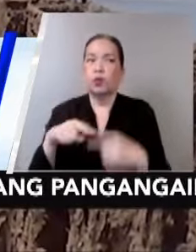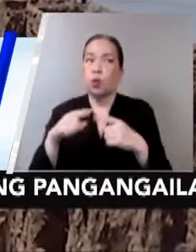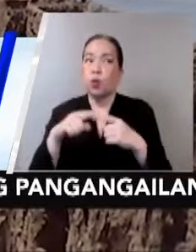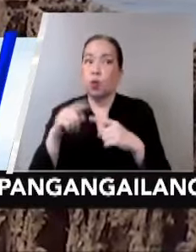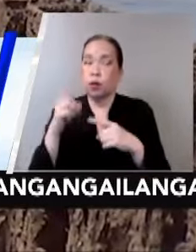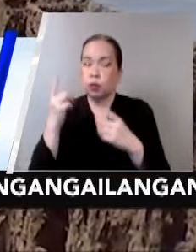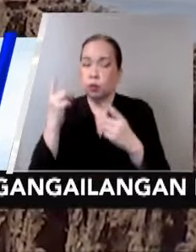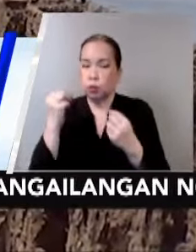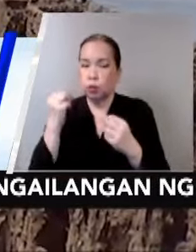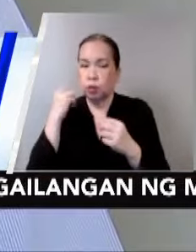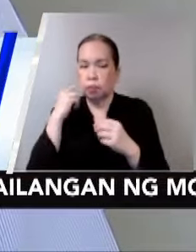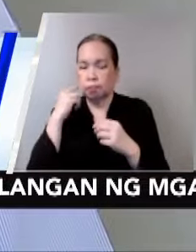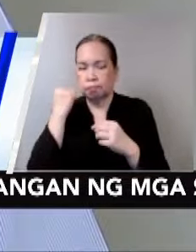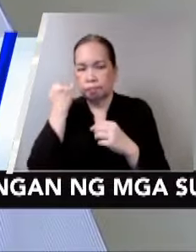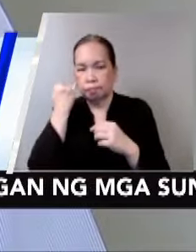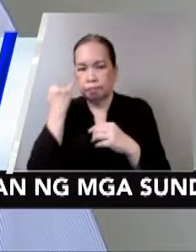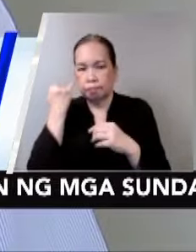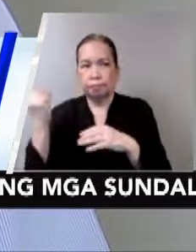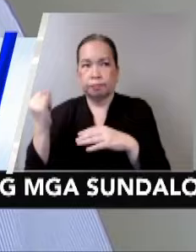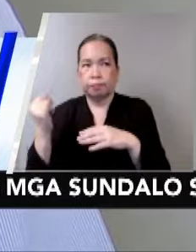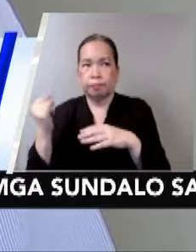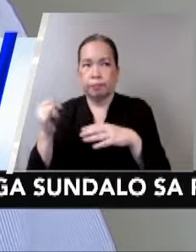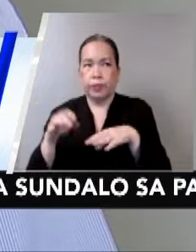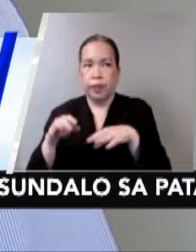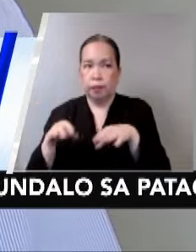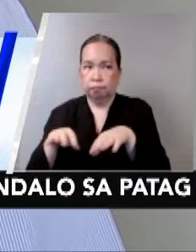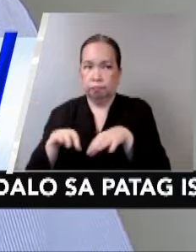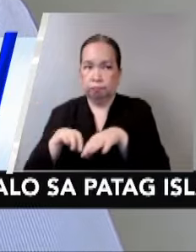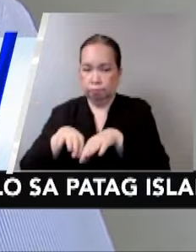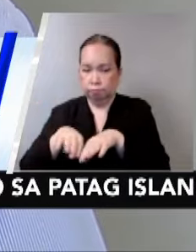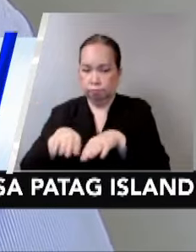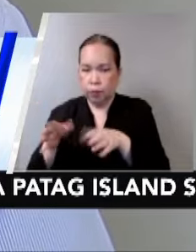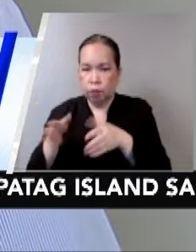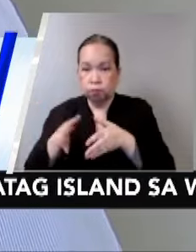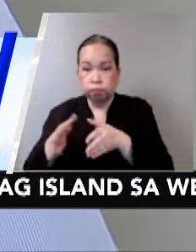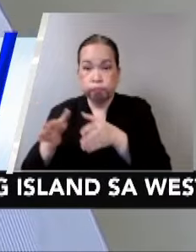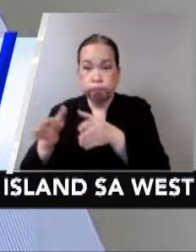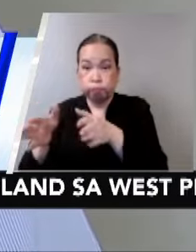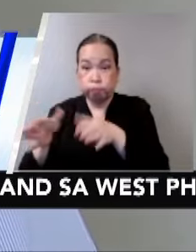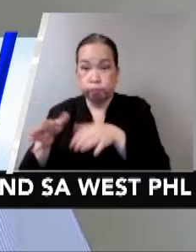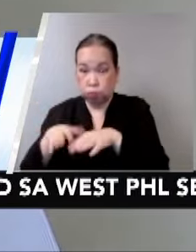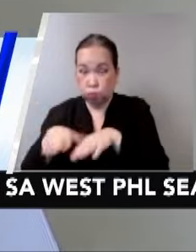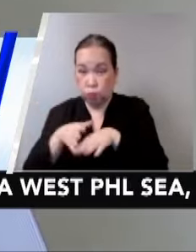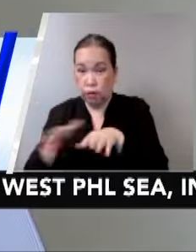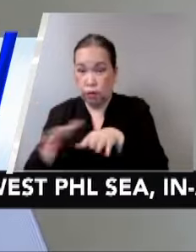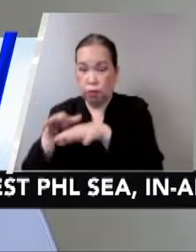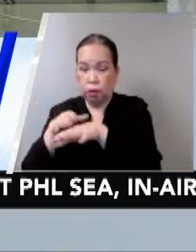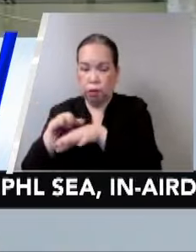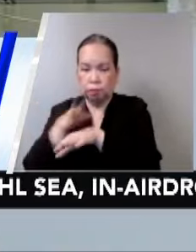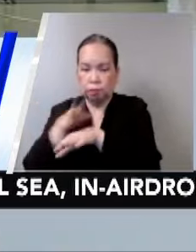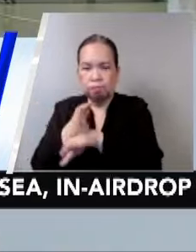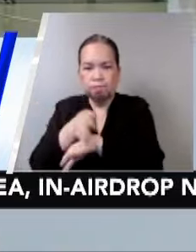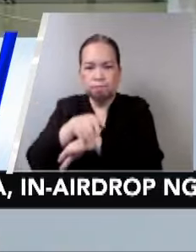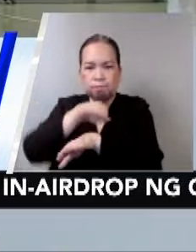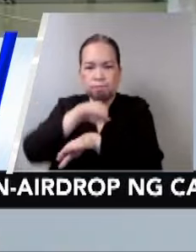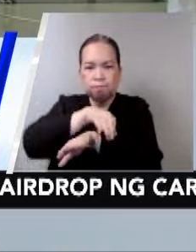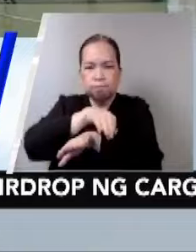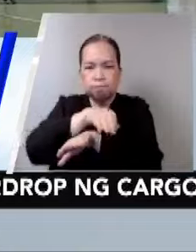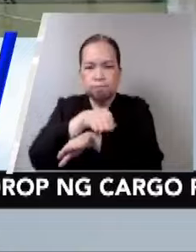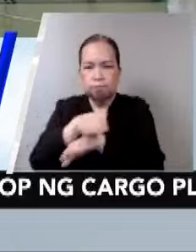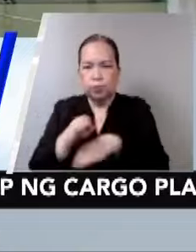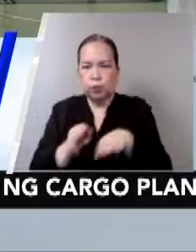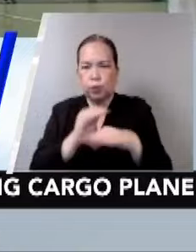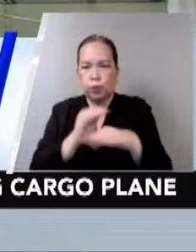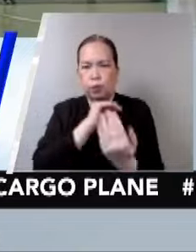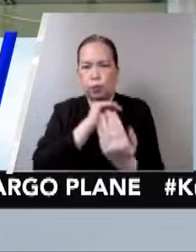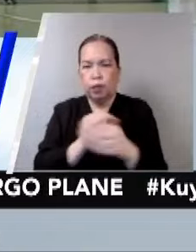protection project. May iwasan na yung scouring o yung pagguho ng gilid ng ilog. Bukod pa yan sa